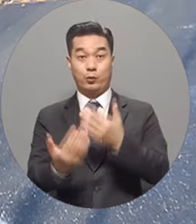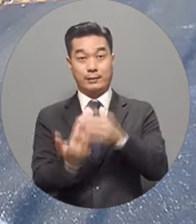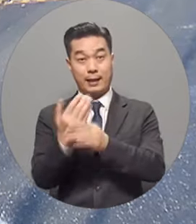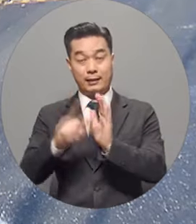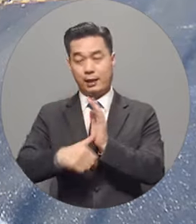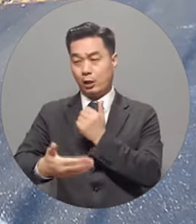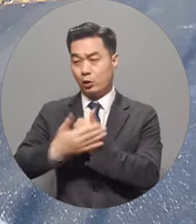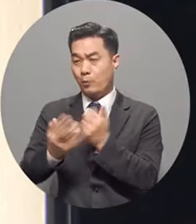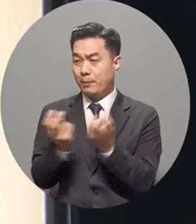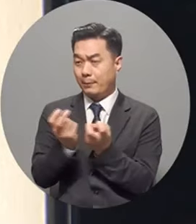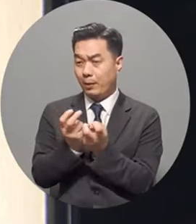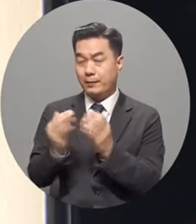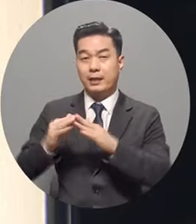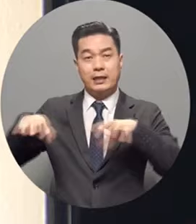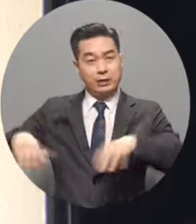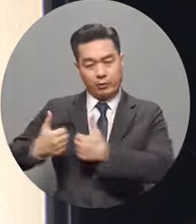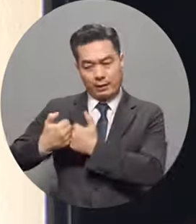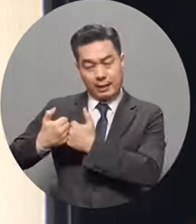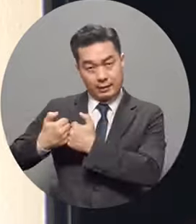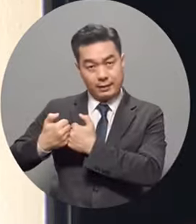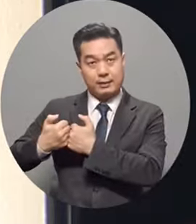받을 방법을 이웃과 미리 상의하고